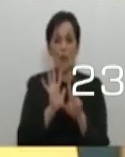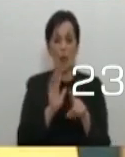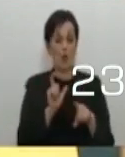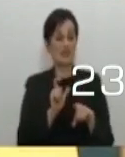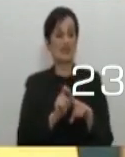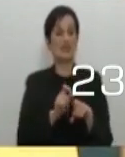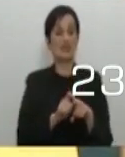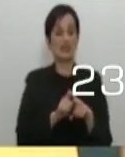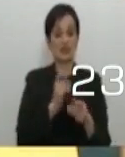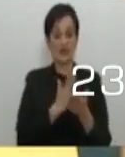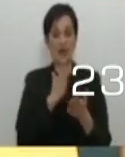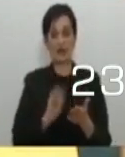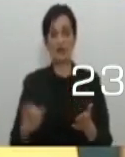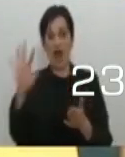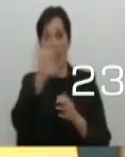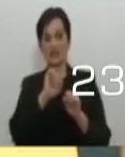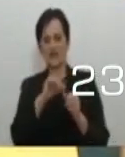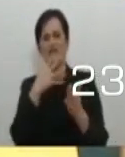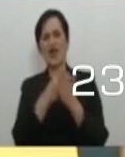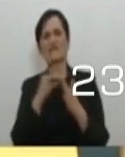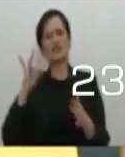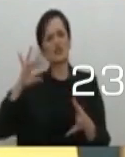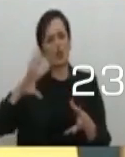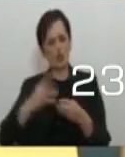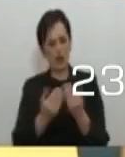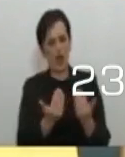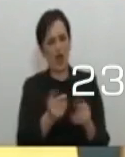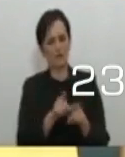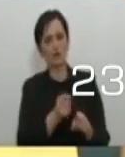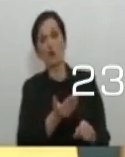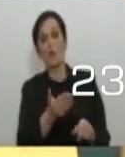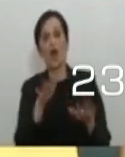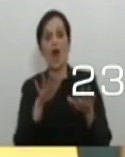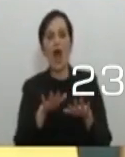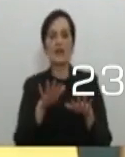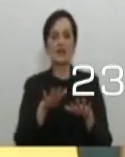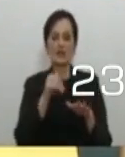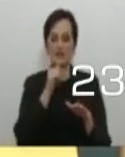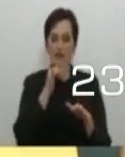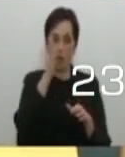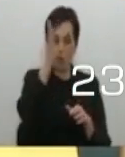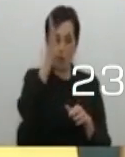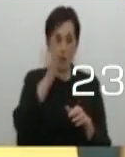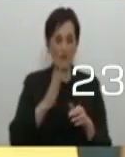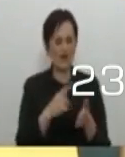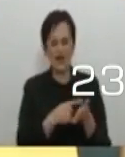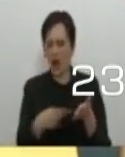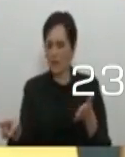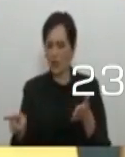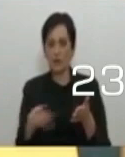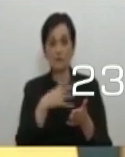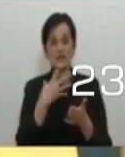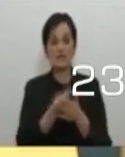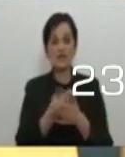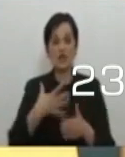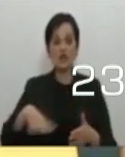არიან პროდასავლურები, მეტით არაფრით, თავისი ისტორიით დაწყოთი და რაღაცა ადგის იპოვნიან თითქოს მომავალში. გამორიცხულია საკუთარი